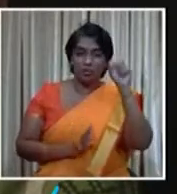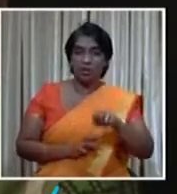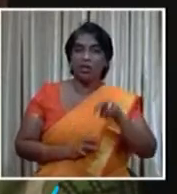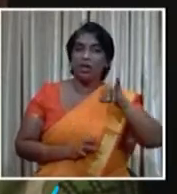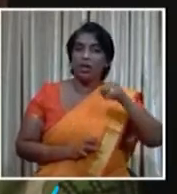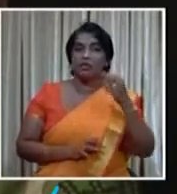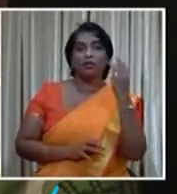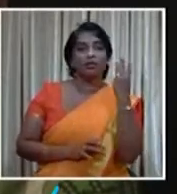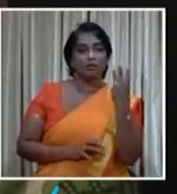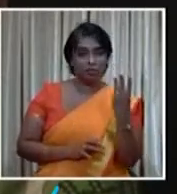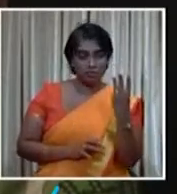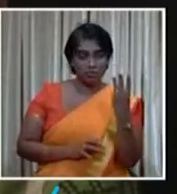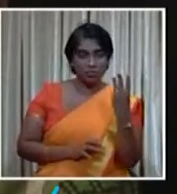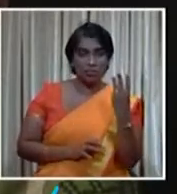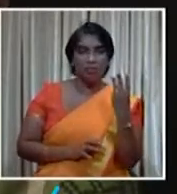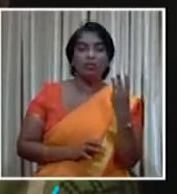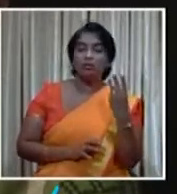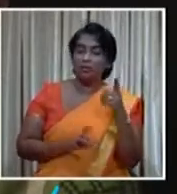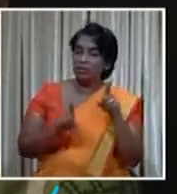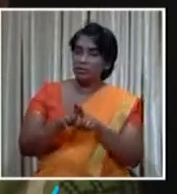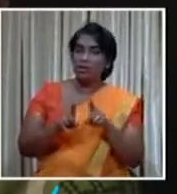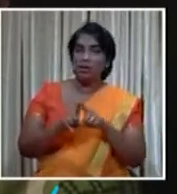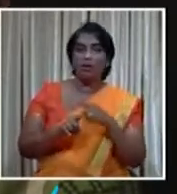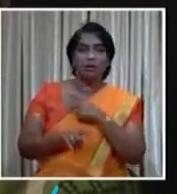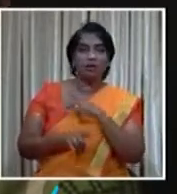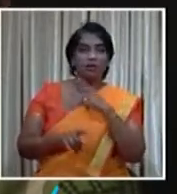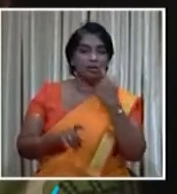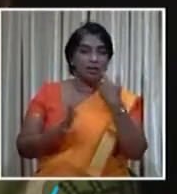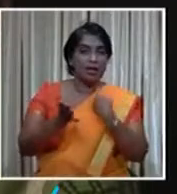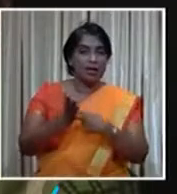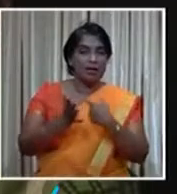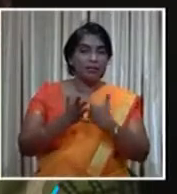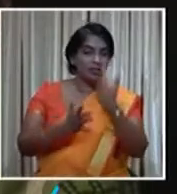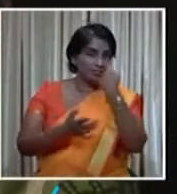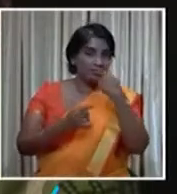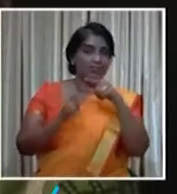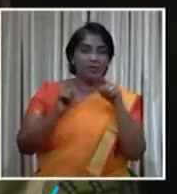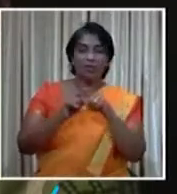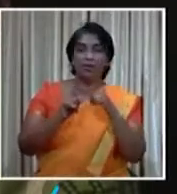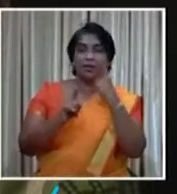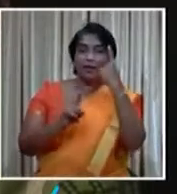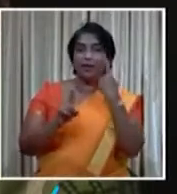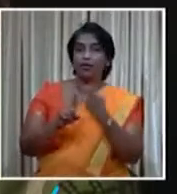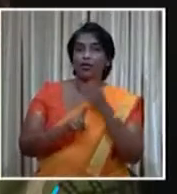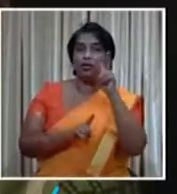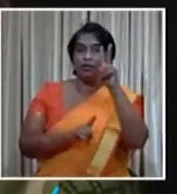73,92,603, එවැගේම රැපිඩ් ඇන්ටිජන් පරීක්ෂණ කට්ටල